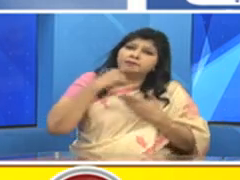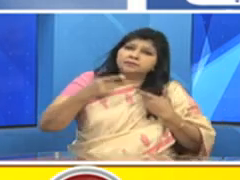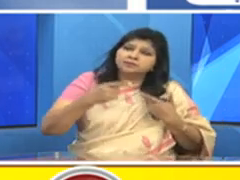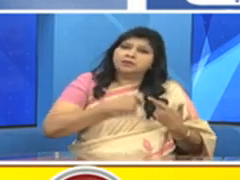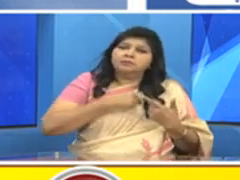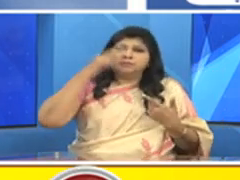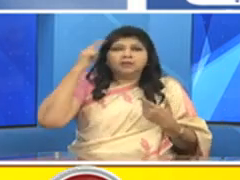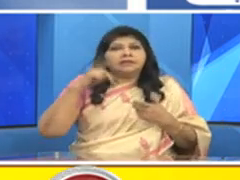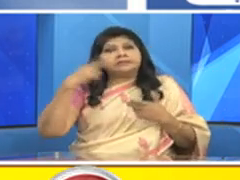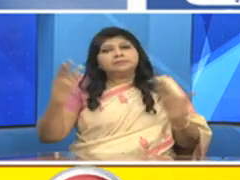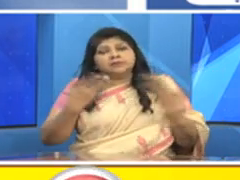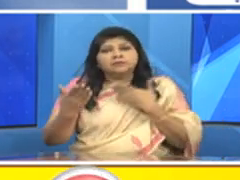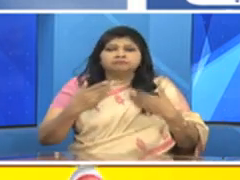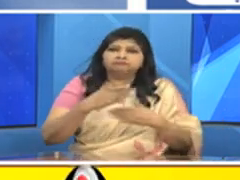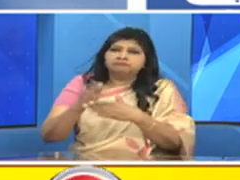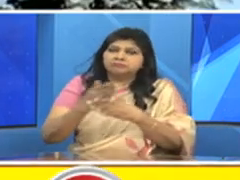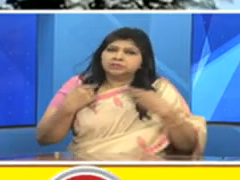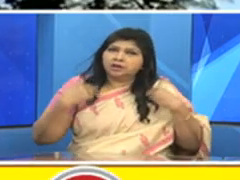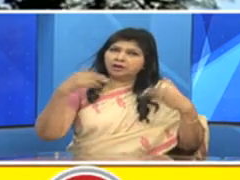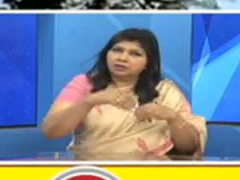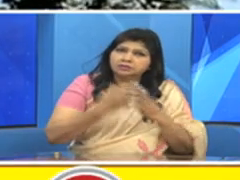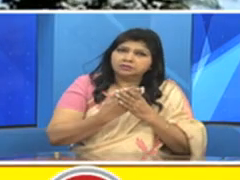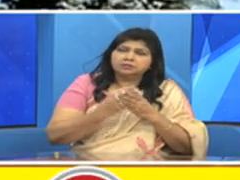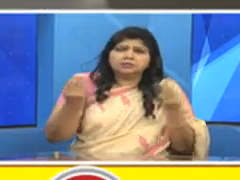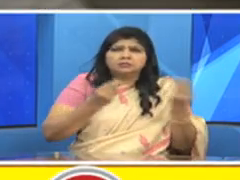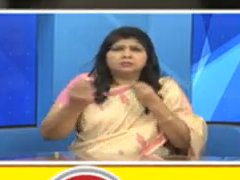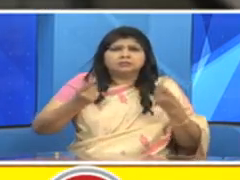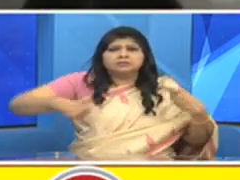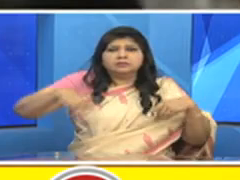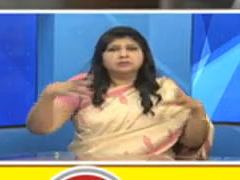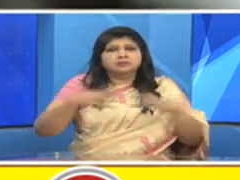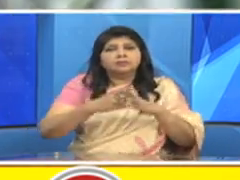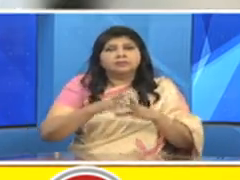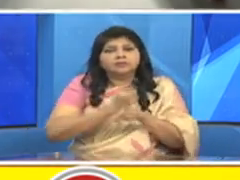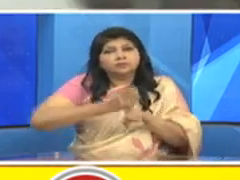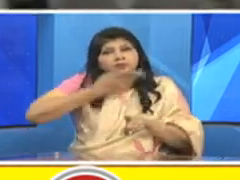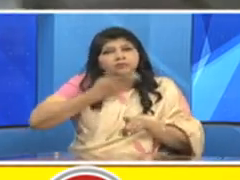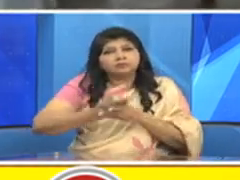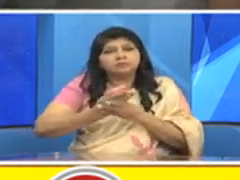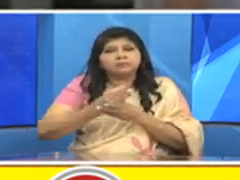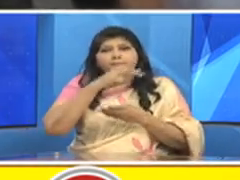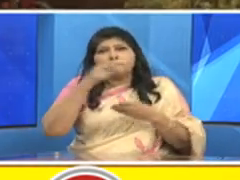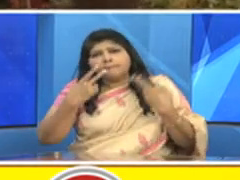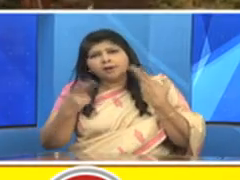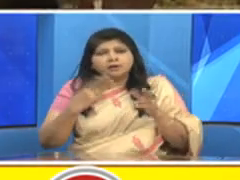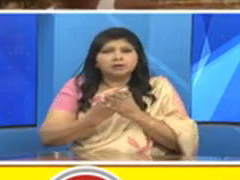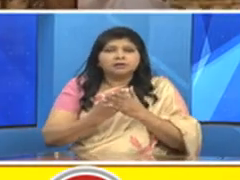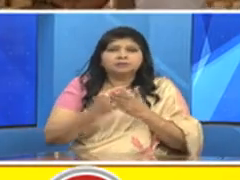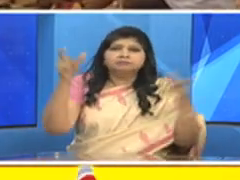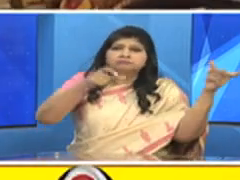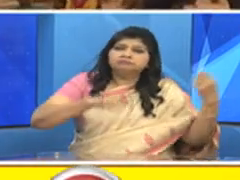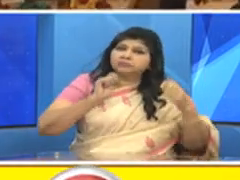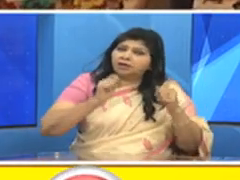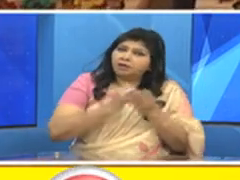अपने अनुभव शेयर करते हैं। उनमें से समाज को प्रेरणा मिले ऐसी कुछ बातों, लोगों के